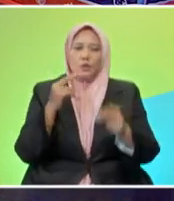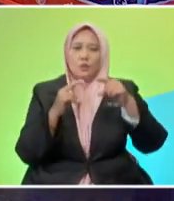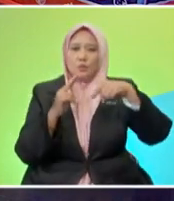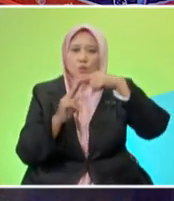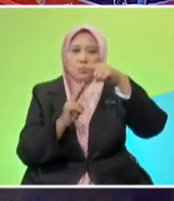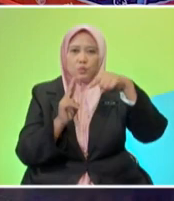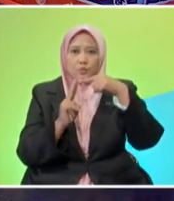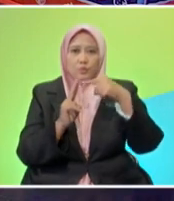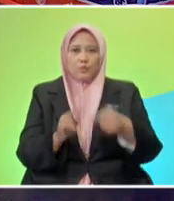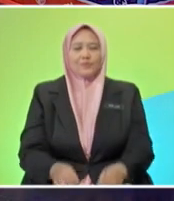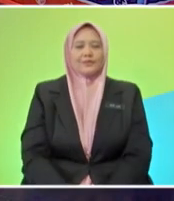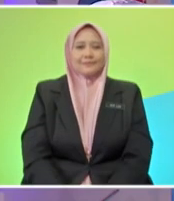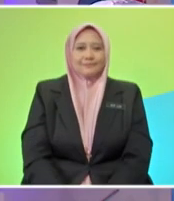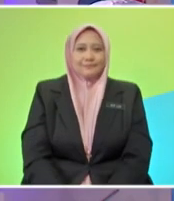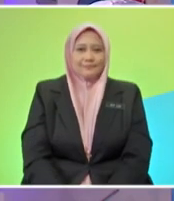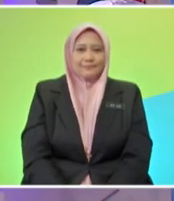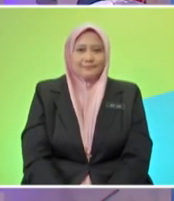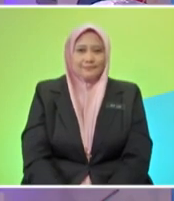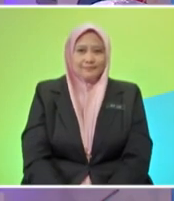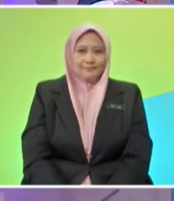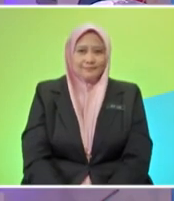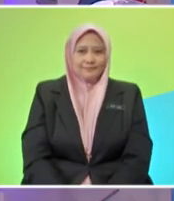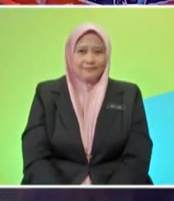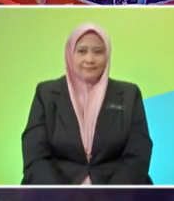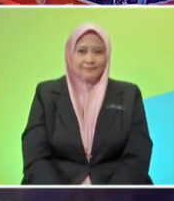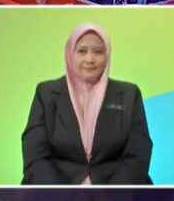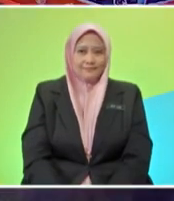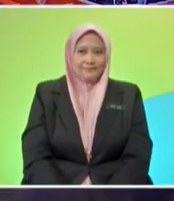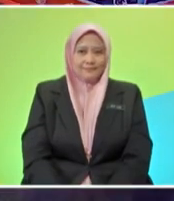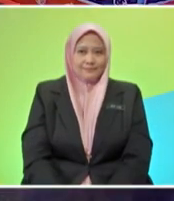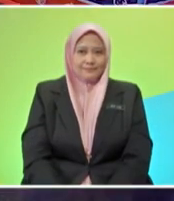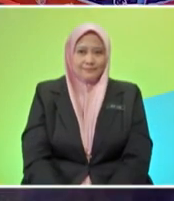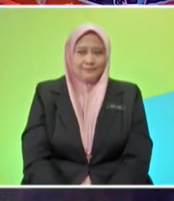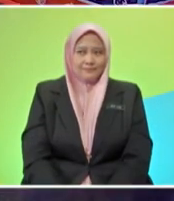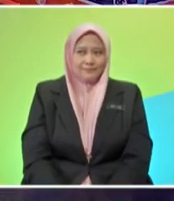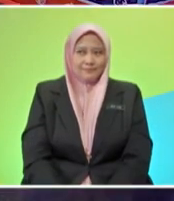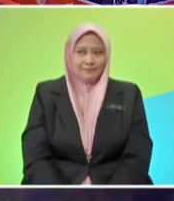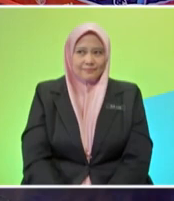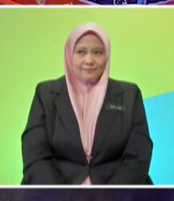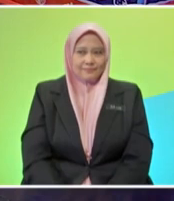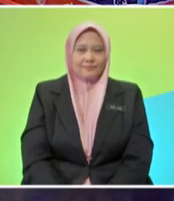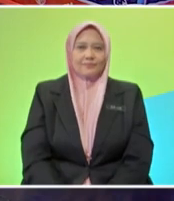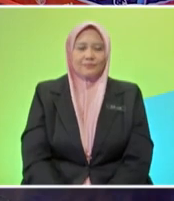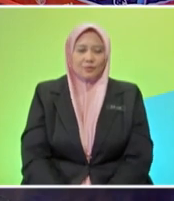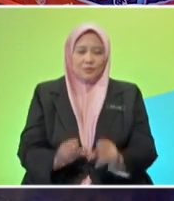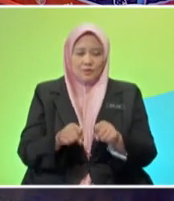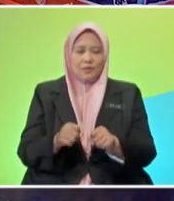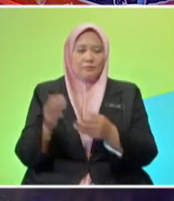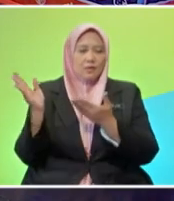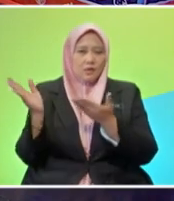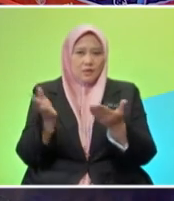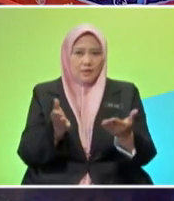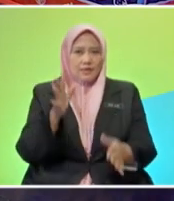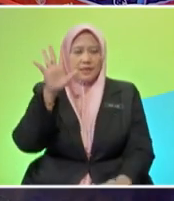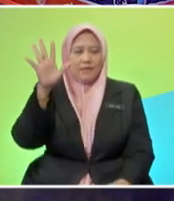berjaya dikumpulkan oleh murid-murid kita. Cikgu, boleh kita beri 5 wah kepada Khairin Rose? Boleh. Sebab dia yang